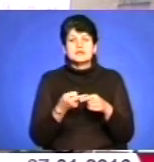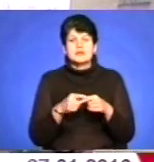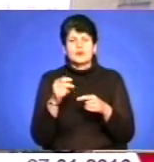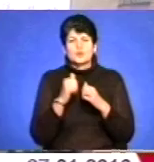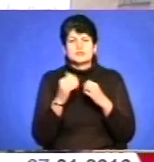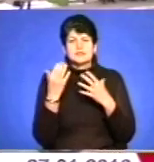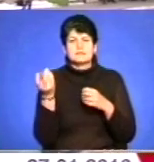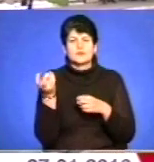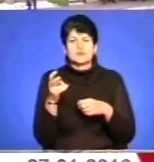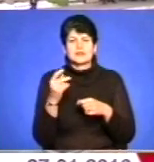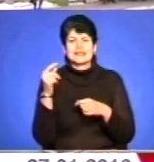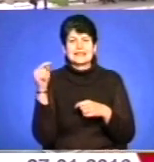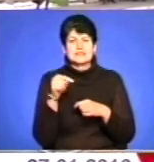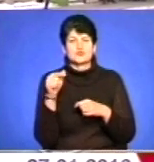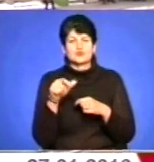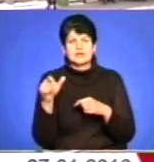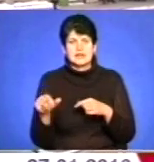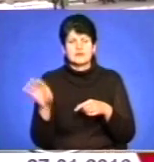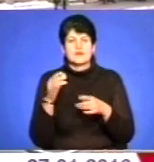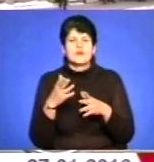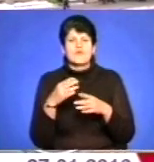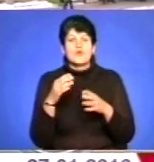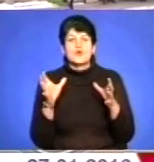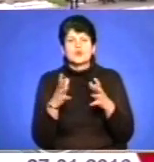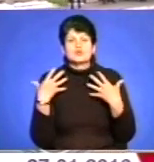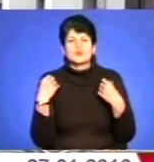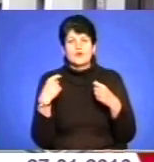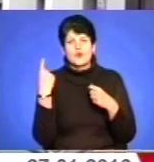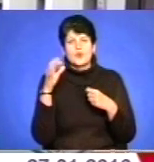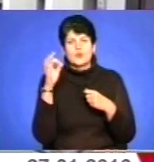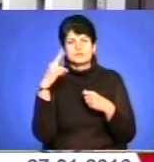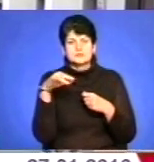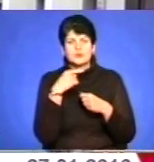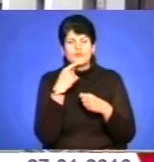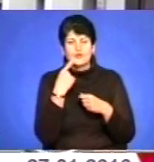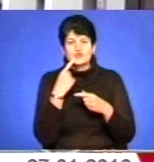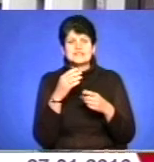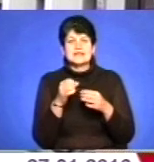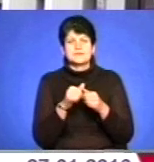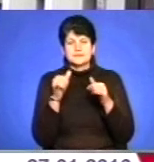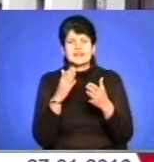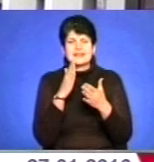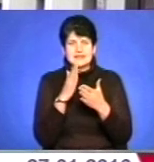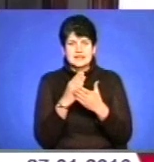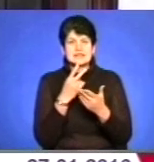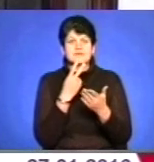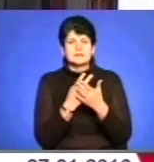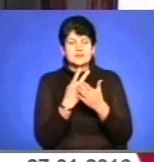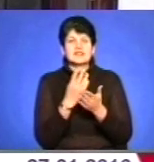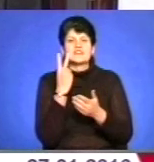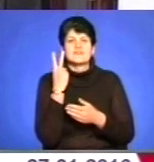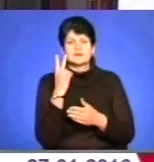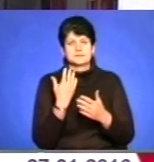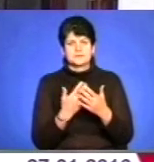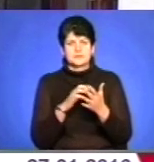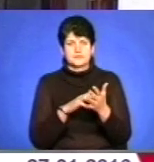близько тисячі людей. У Департаменті охорони здоров'я облдержадміністрації розповідають, те, що епідемія є, свідчать дві ознаки.